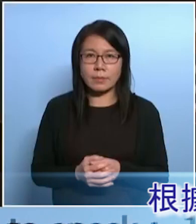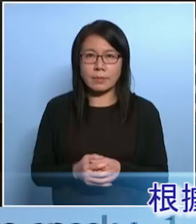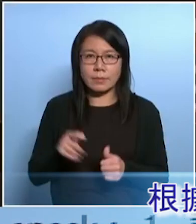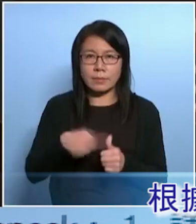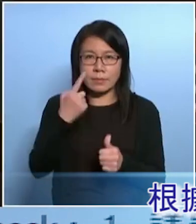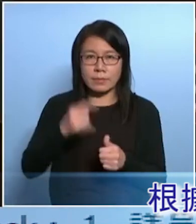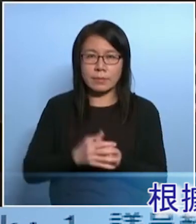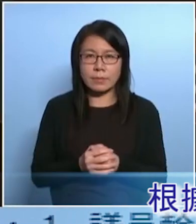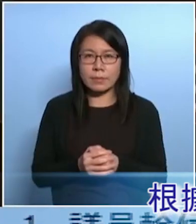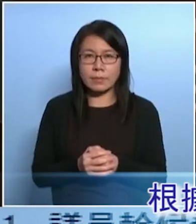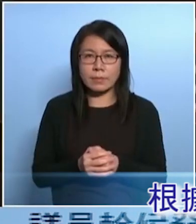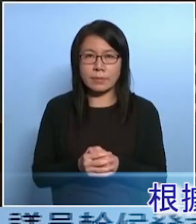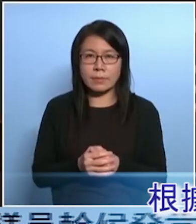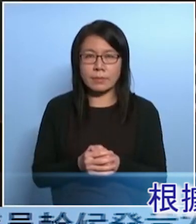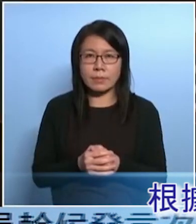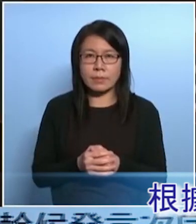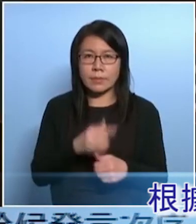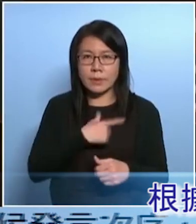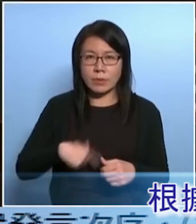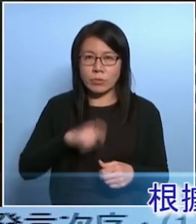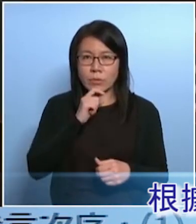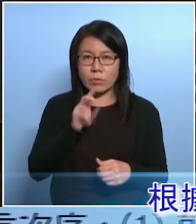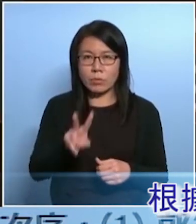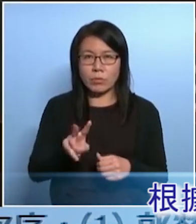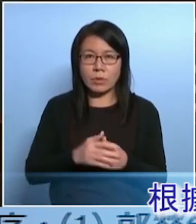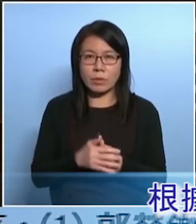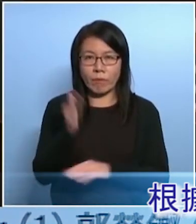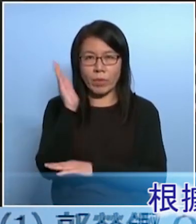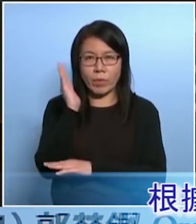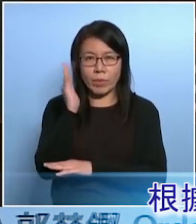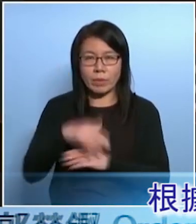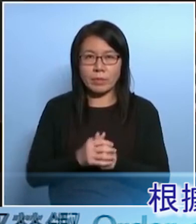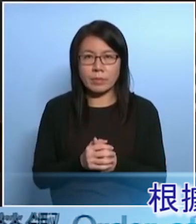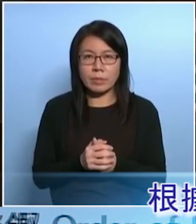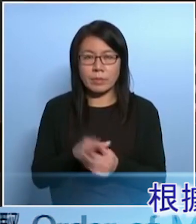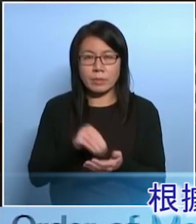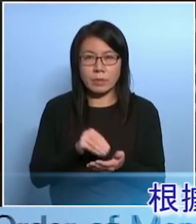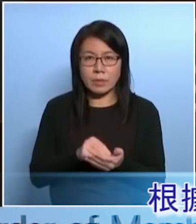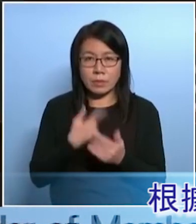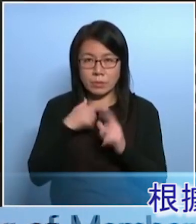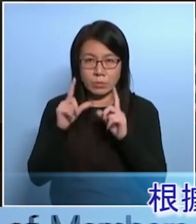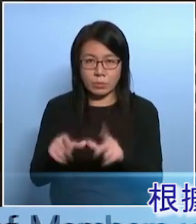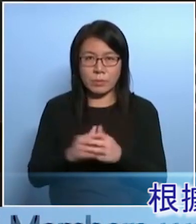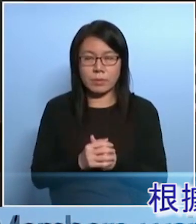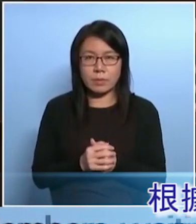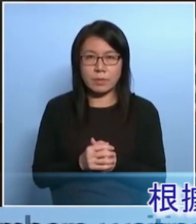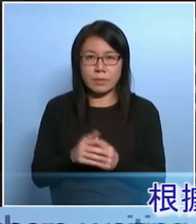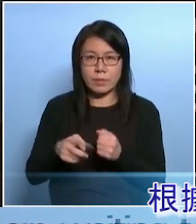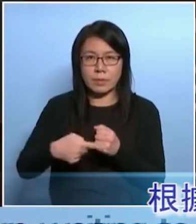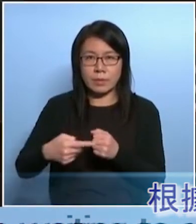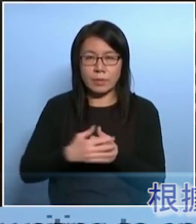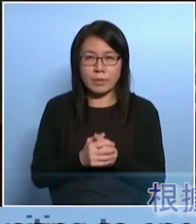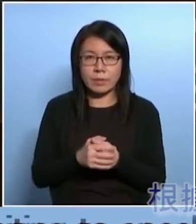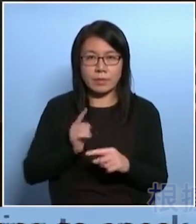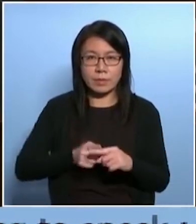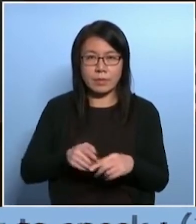首先呢，有兩位議員的發言呢，就是我們必須要回應的。咁第一位呢，